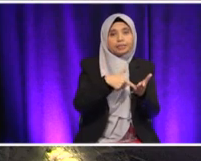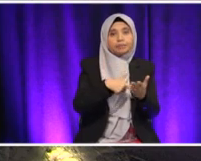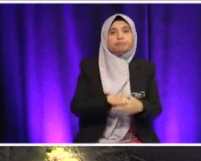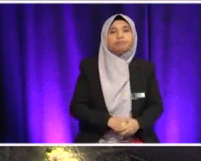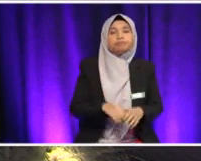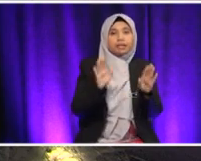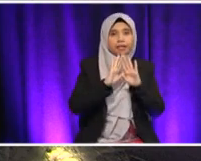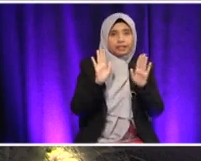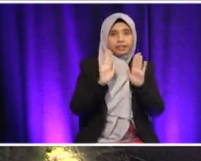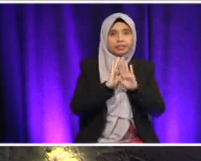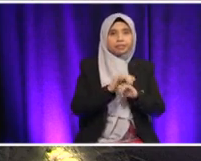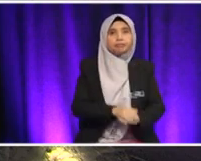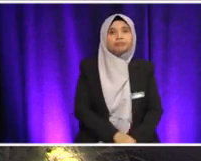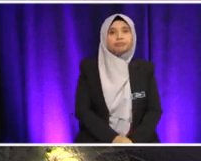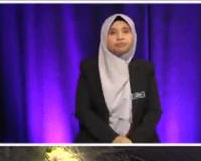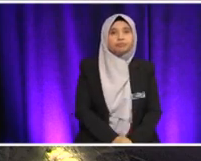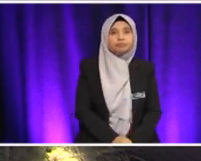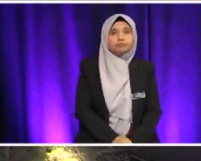khususnya Bye semua